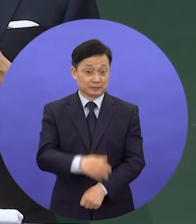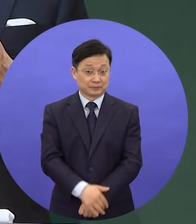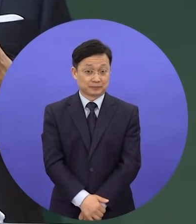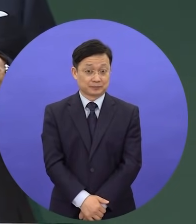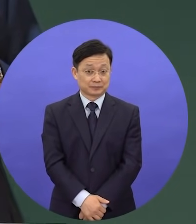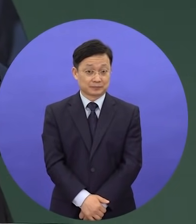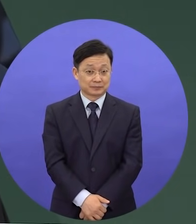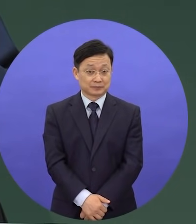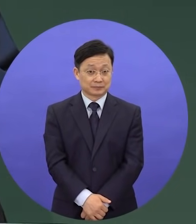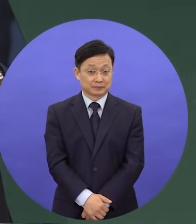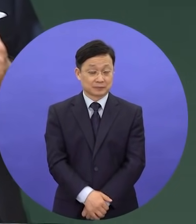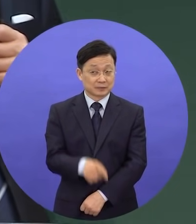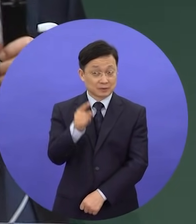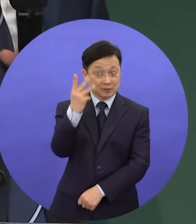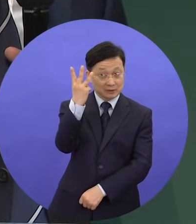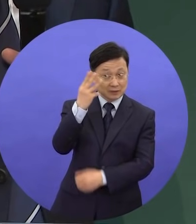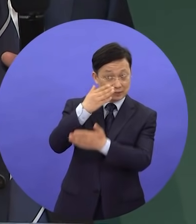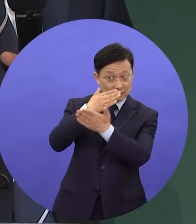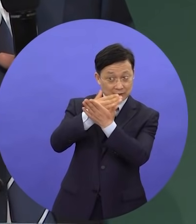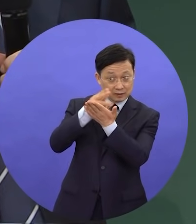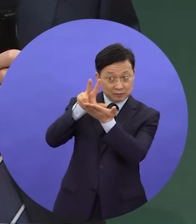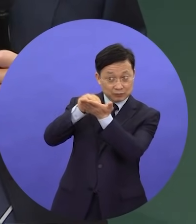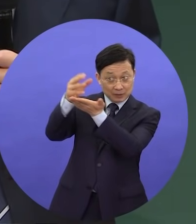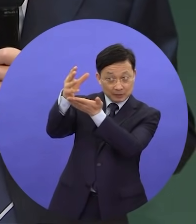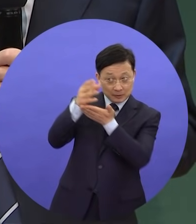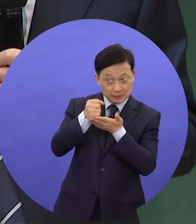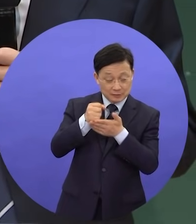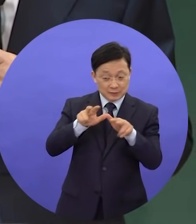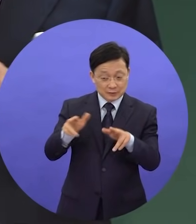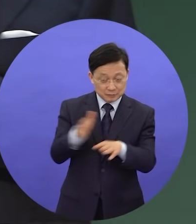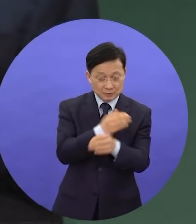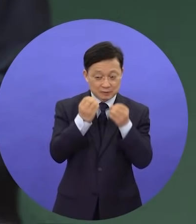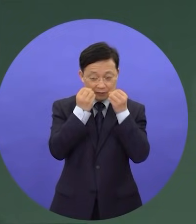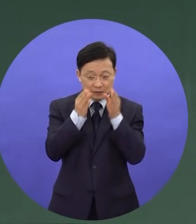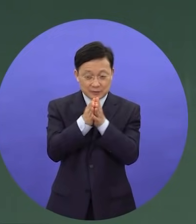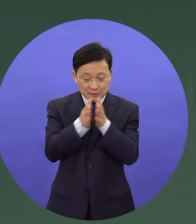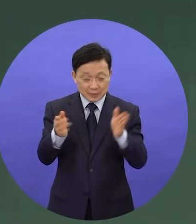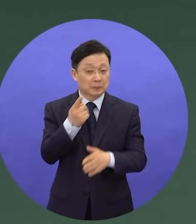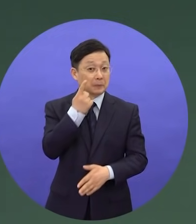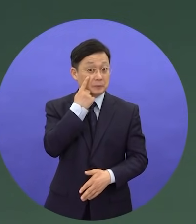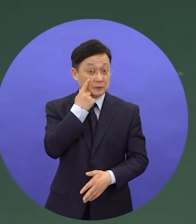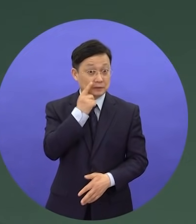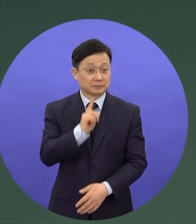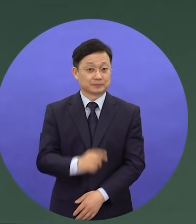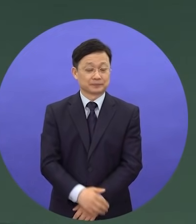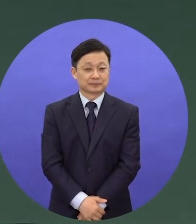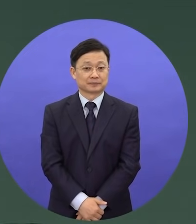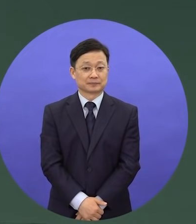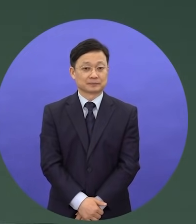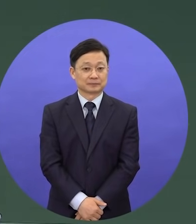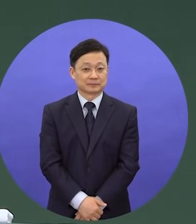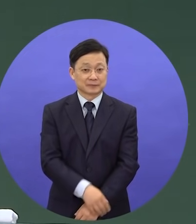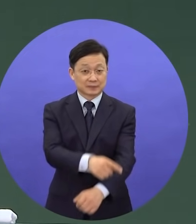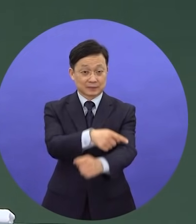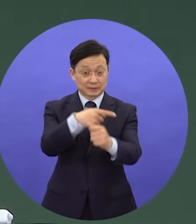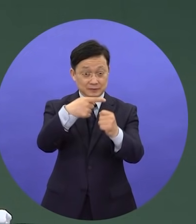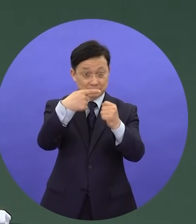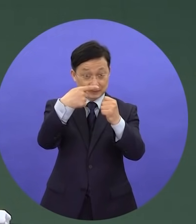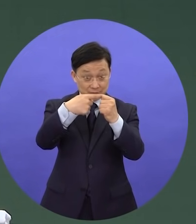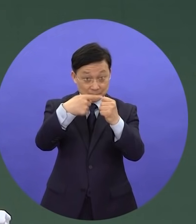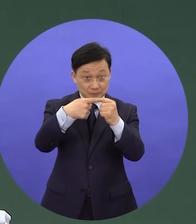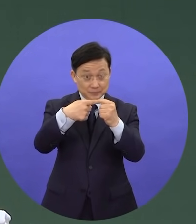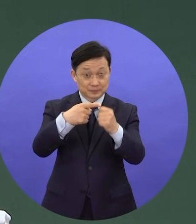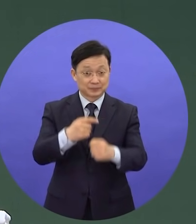뭐 주간이 문제겠습니까? 시작해 보세요. That people who fall into these three categories really try this. 여러분 이 가지고 뭘 시작해야 되는